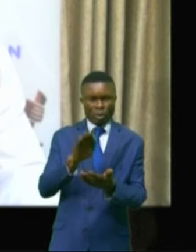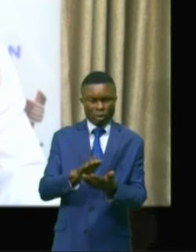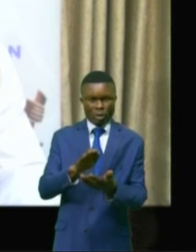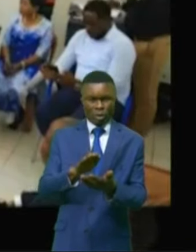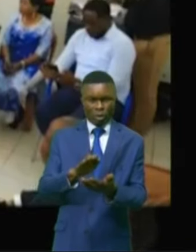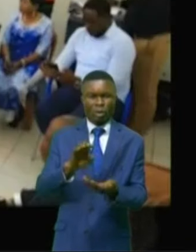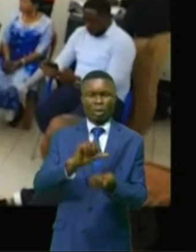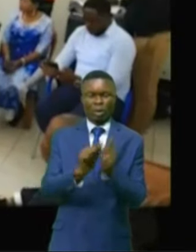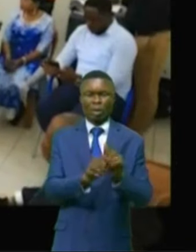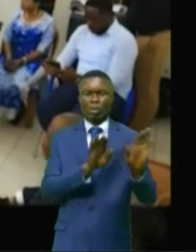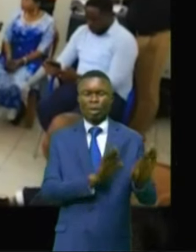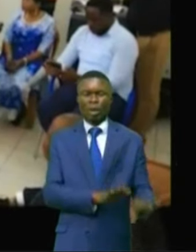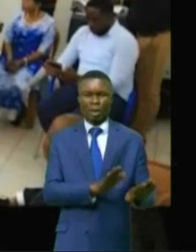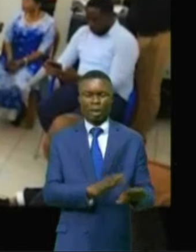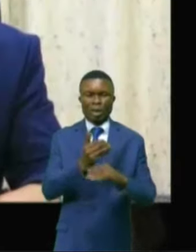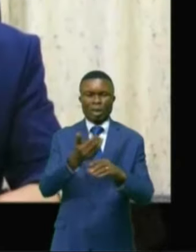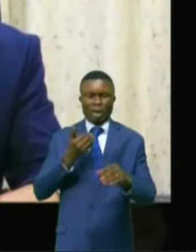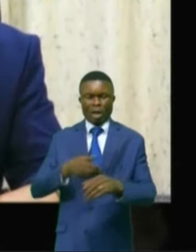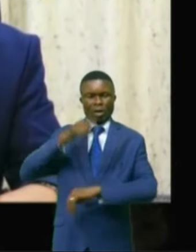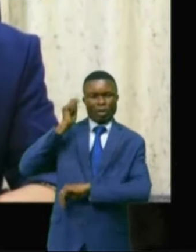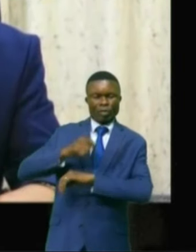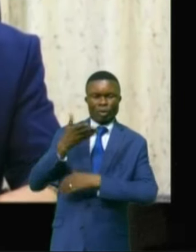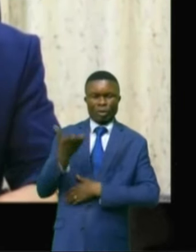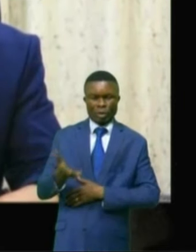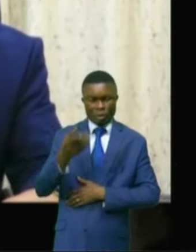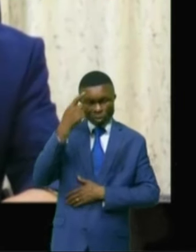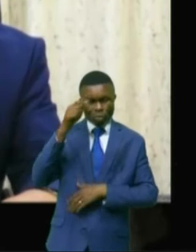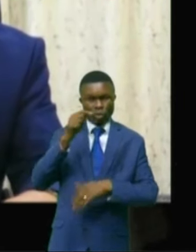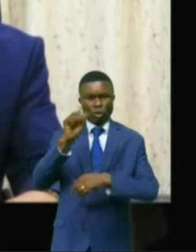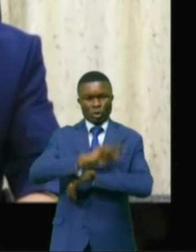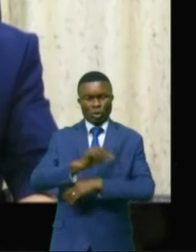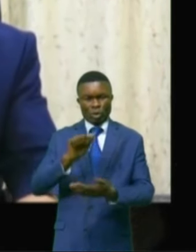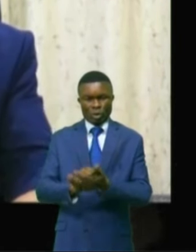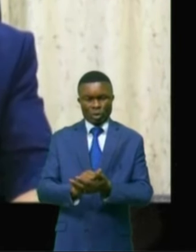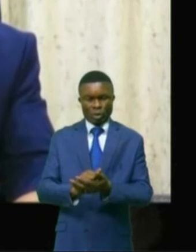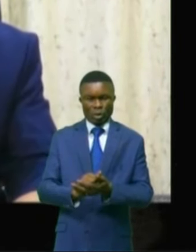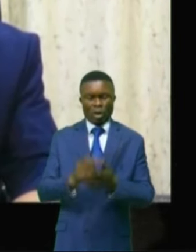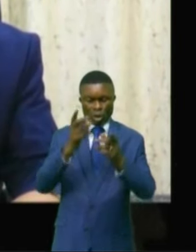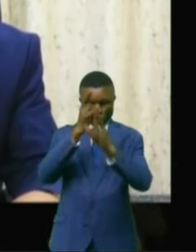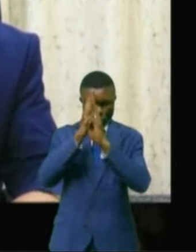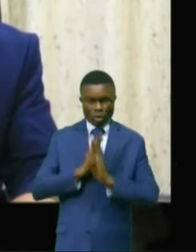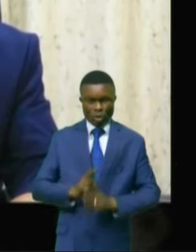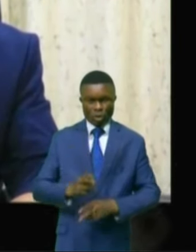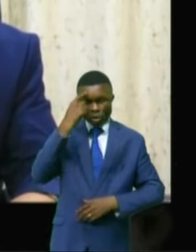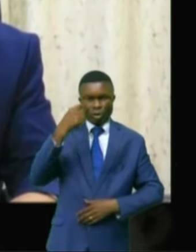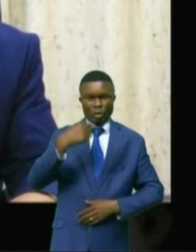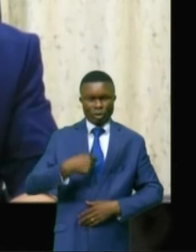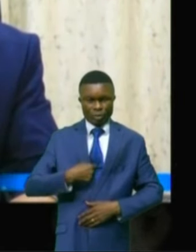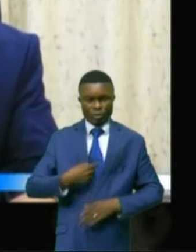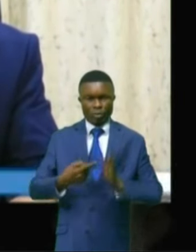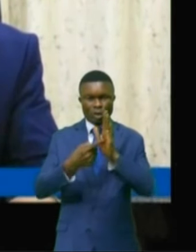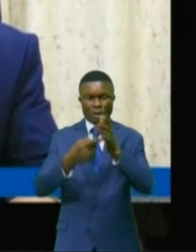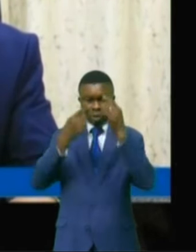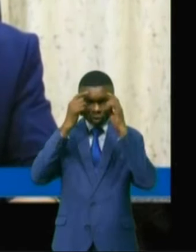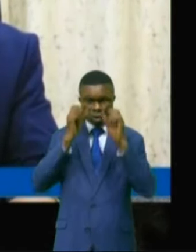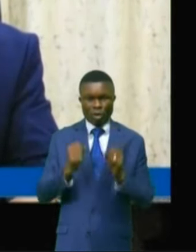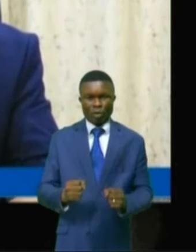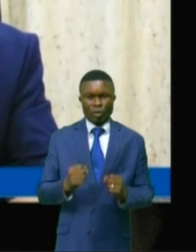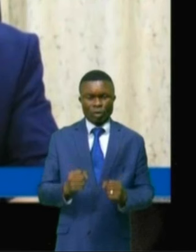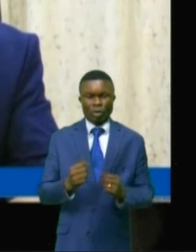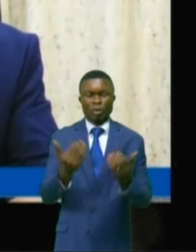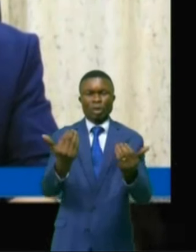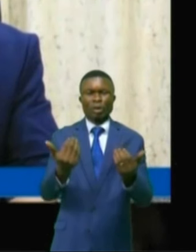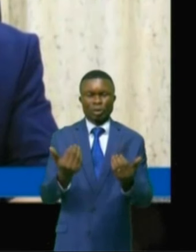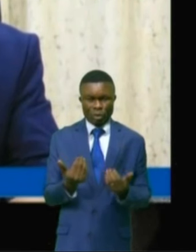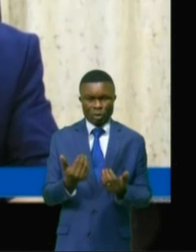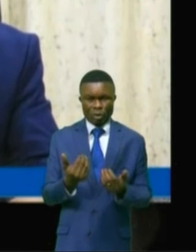temps d'attente avant le procès. À cette occasion, j'ai l'insigne honneur de marquer avec fermeté la volonté